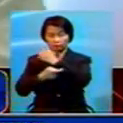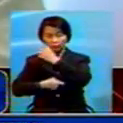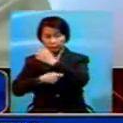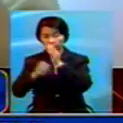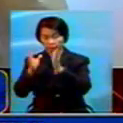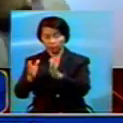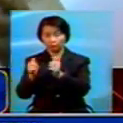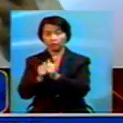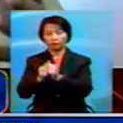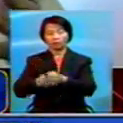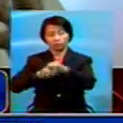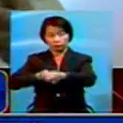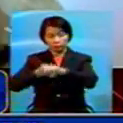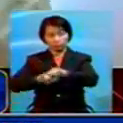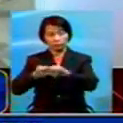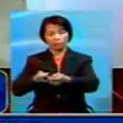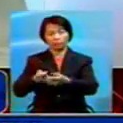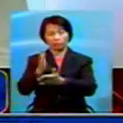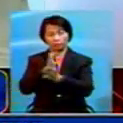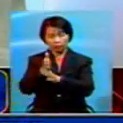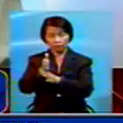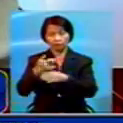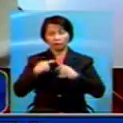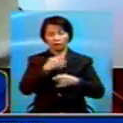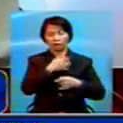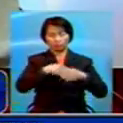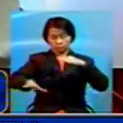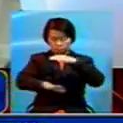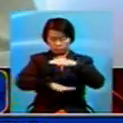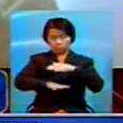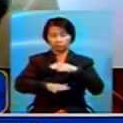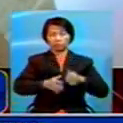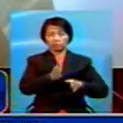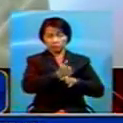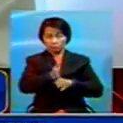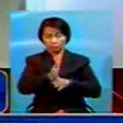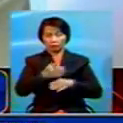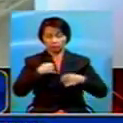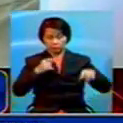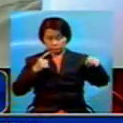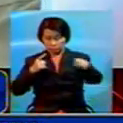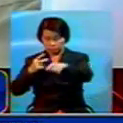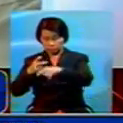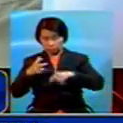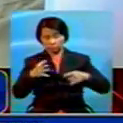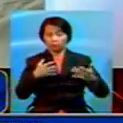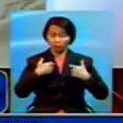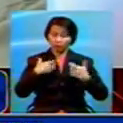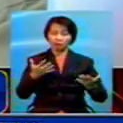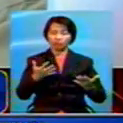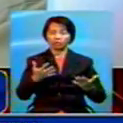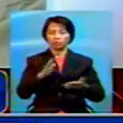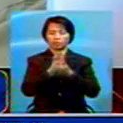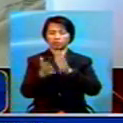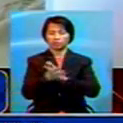R plantationor We also the downamor there new CL